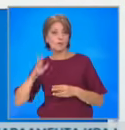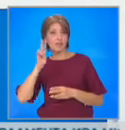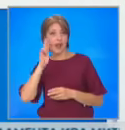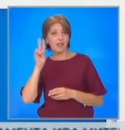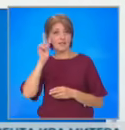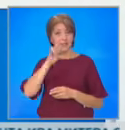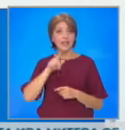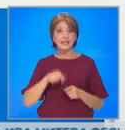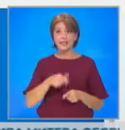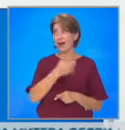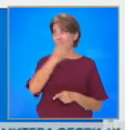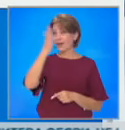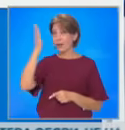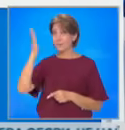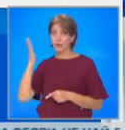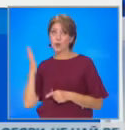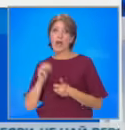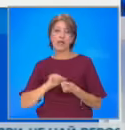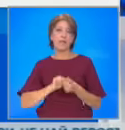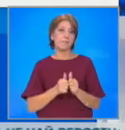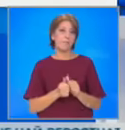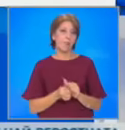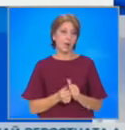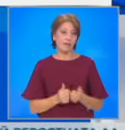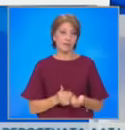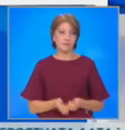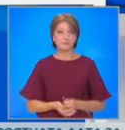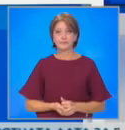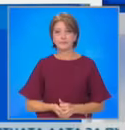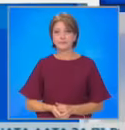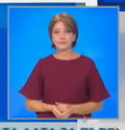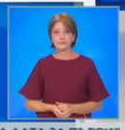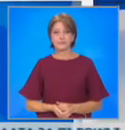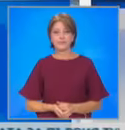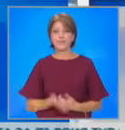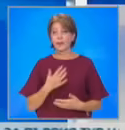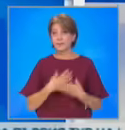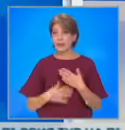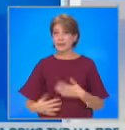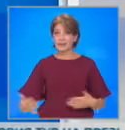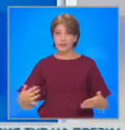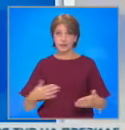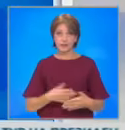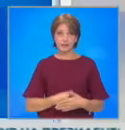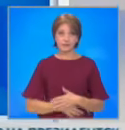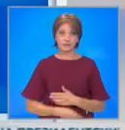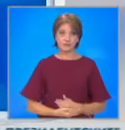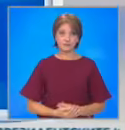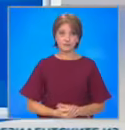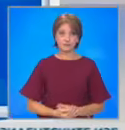Времето сега с Павлета Терзийска и спорт с Нора Косева. Късните новини са в 23. Довиждане! Хубава вечер!